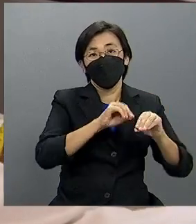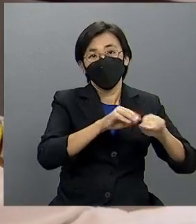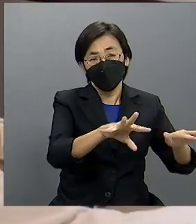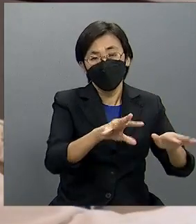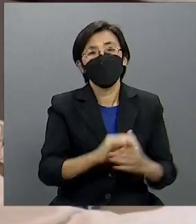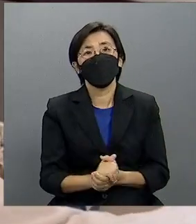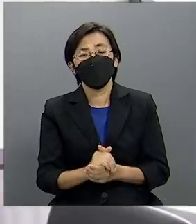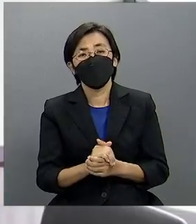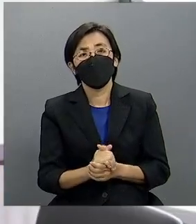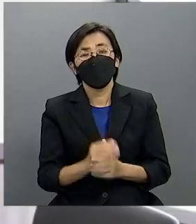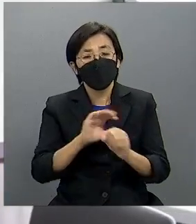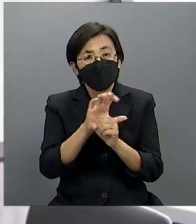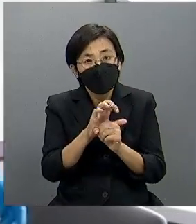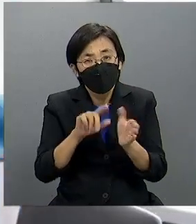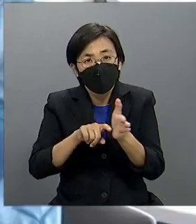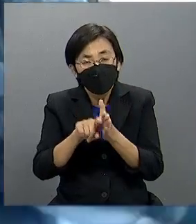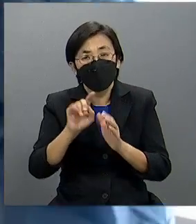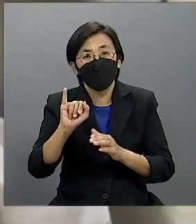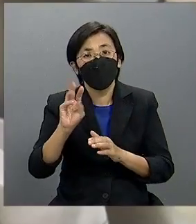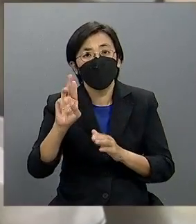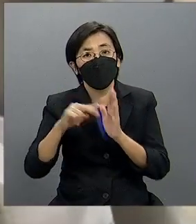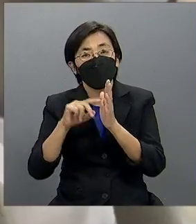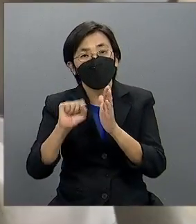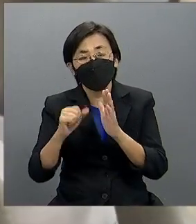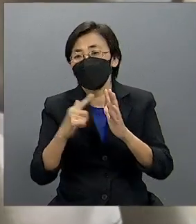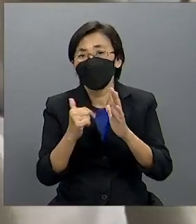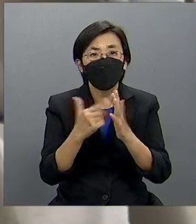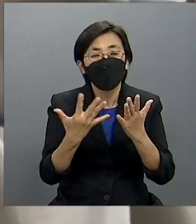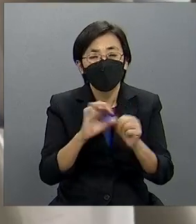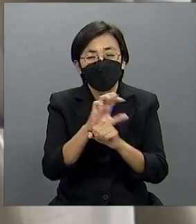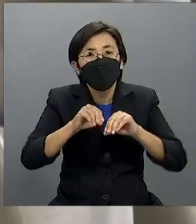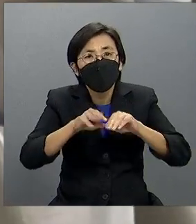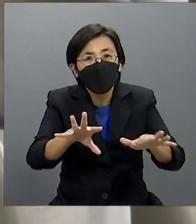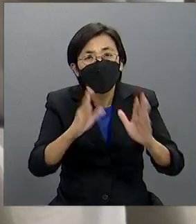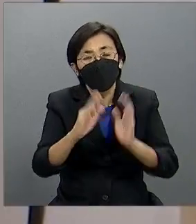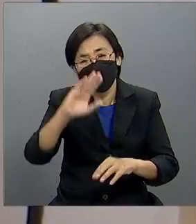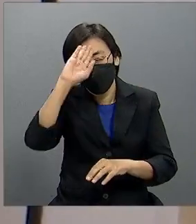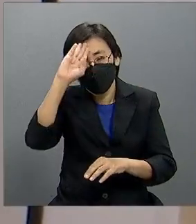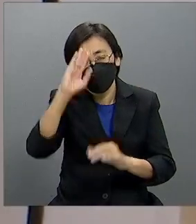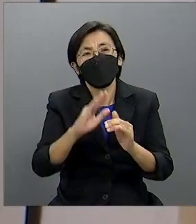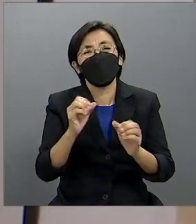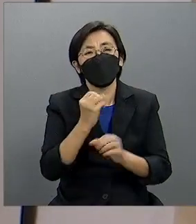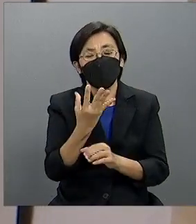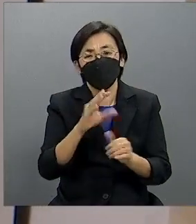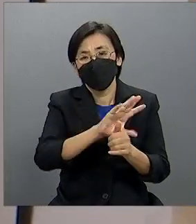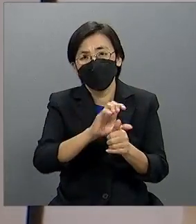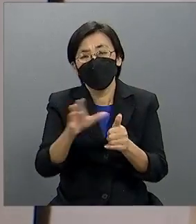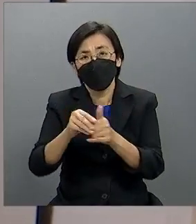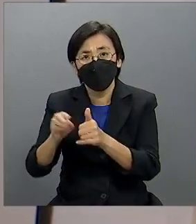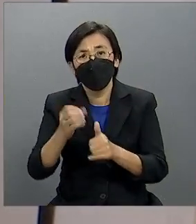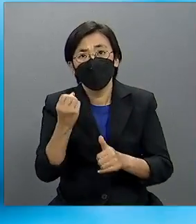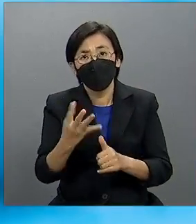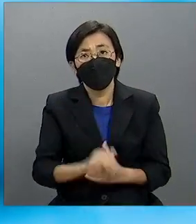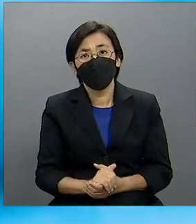ก็ยังไม่มียาและเป็นมีการระบาดเยอะมีผู้ป่วยเยอะนะครับก็มีการเอาหลักการว่าเอ๊ะเป็นเชื้อไวรัสน่า